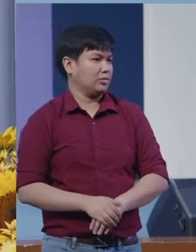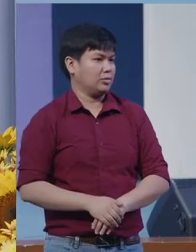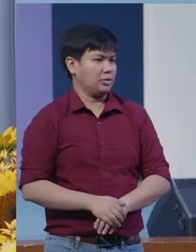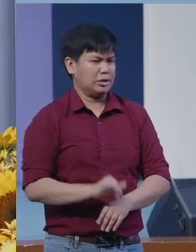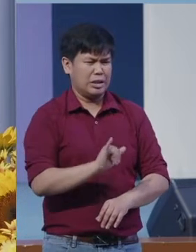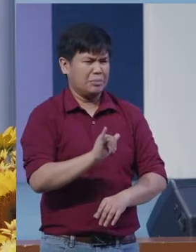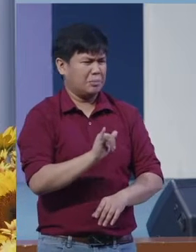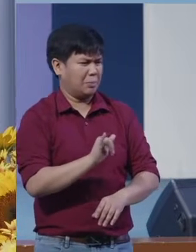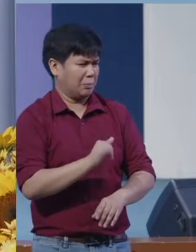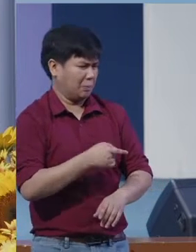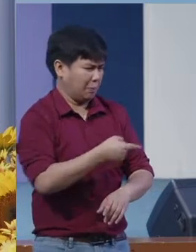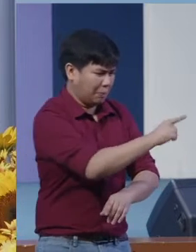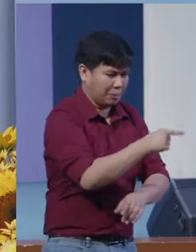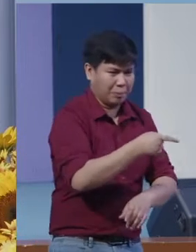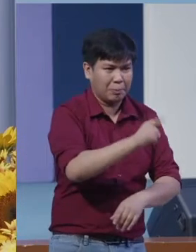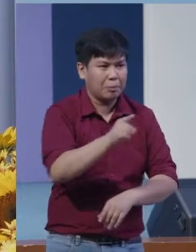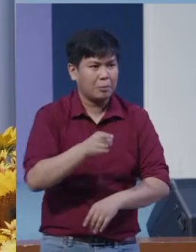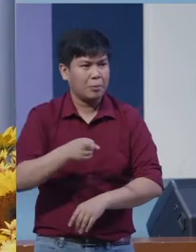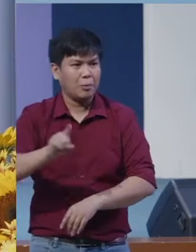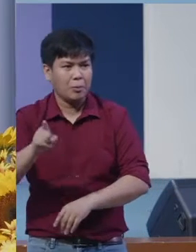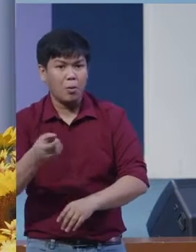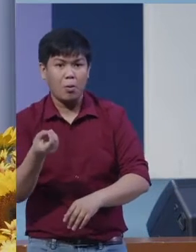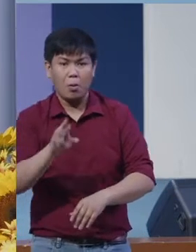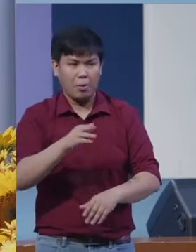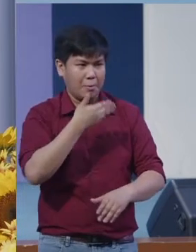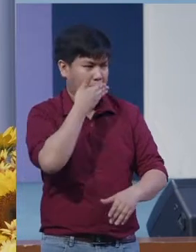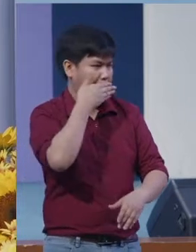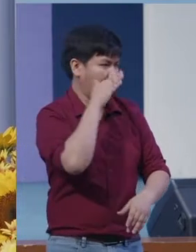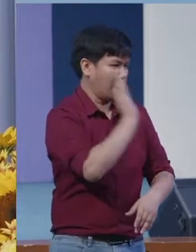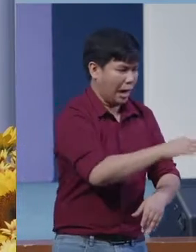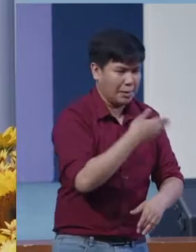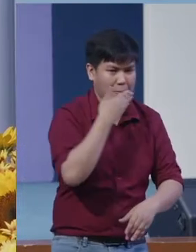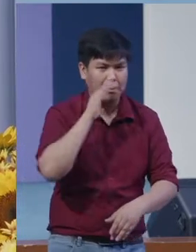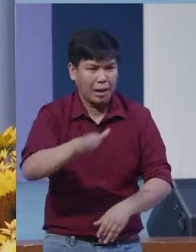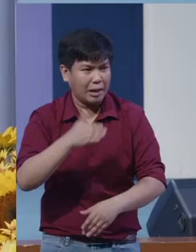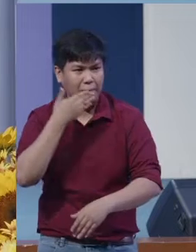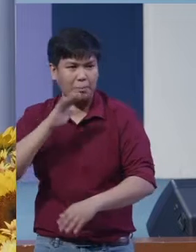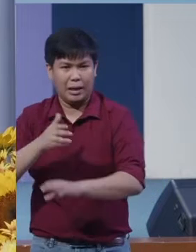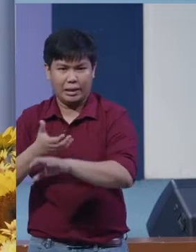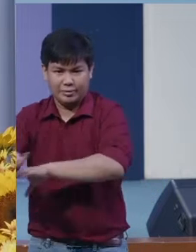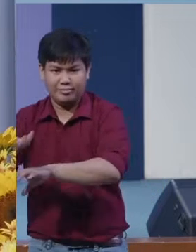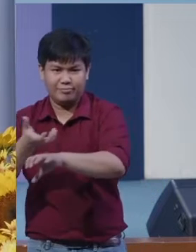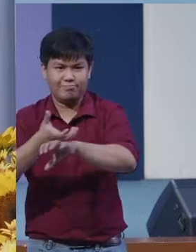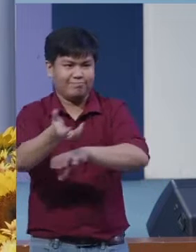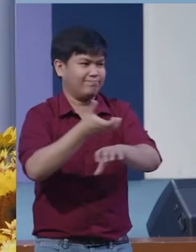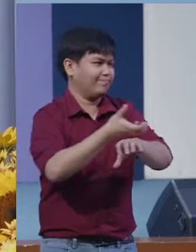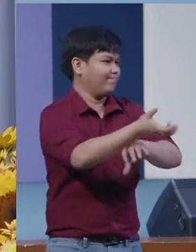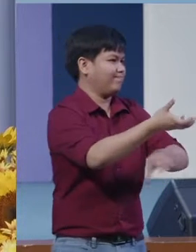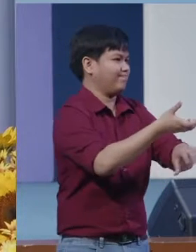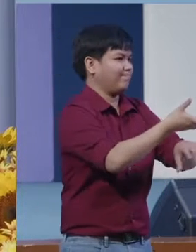magsalita ng masama sa isa't isa.